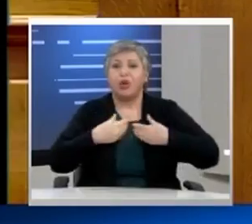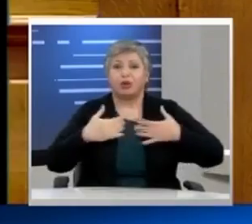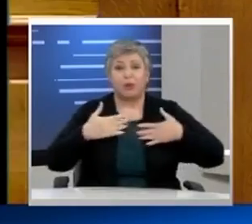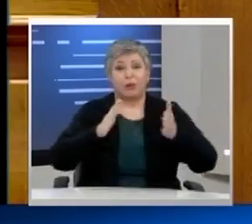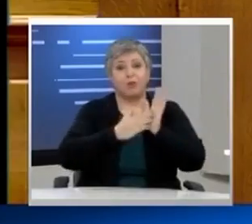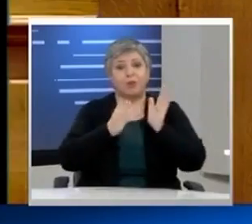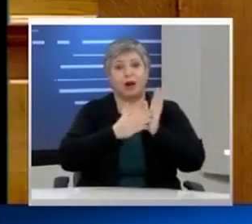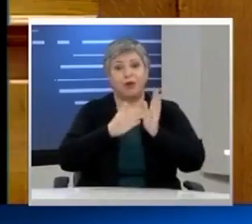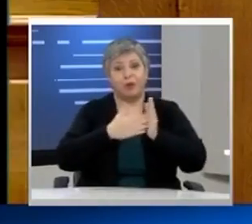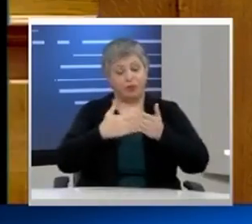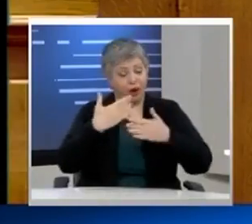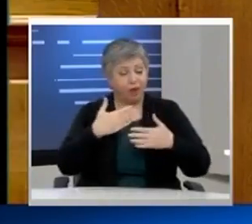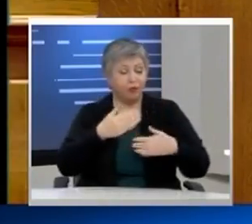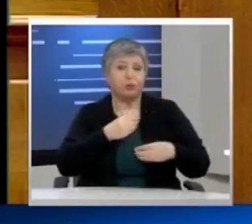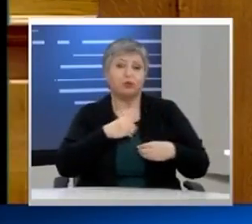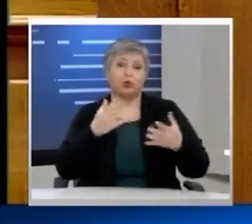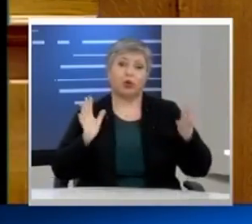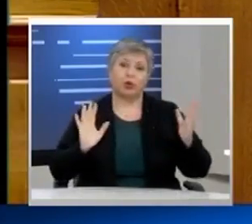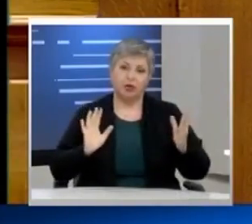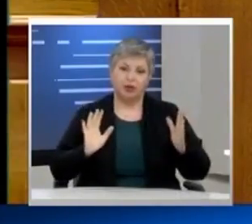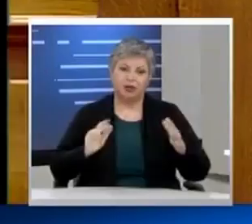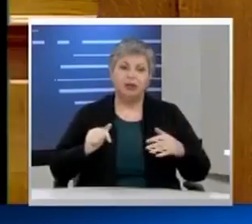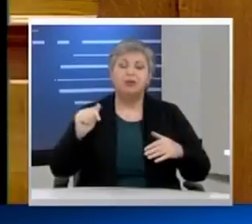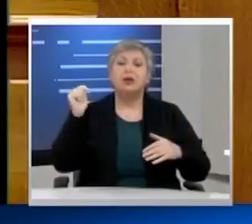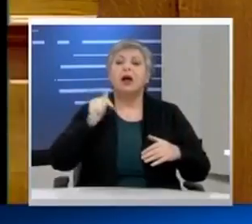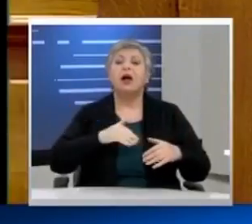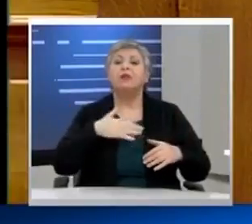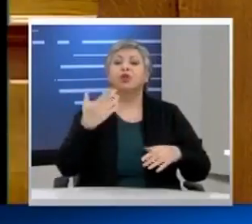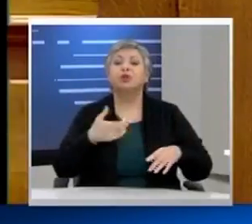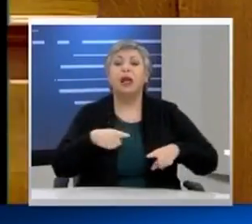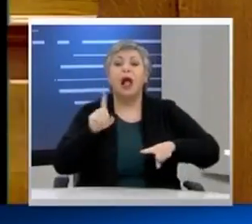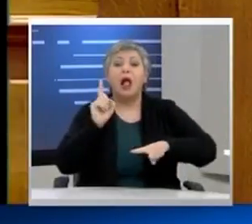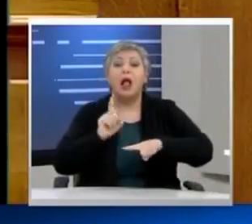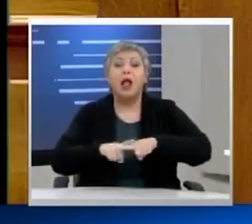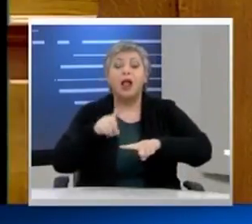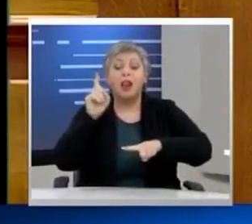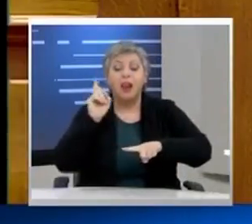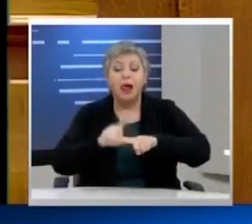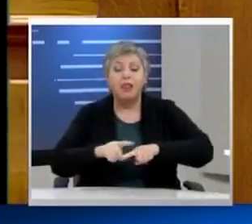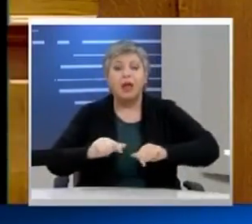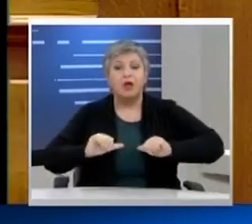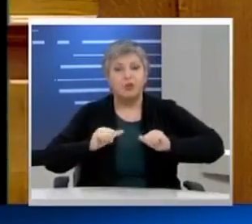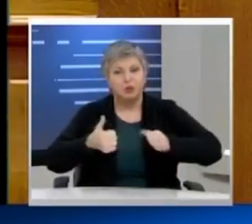Мицотакис настаивает на том, что сделка со Скопье символизирует национальное поражение. Ципрас парирует.